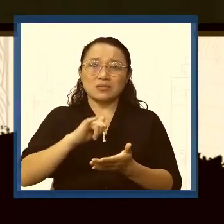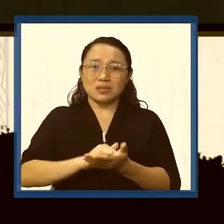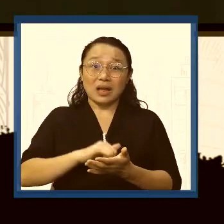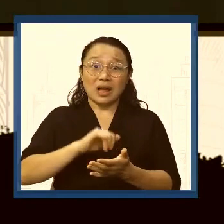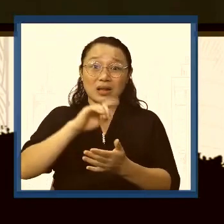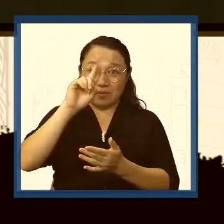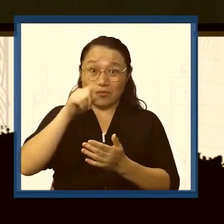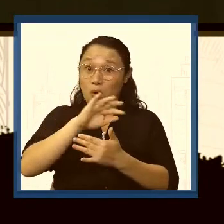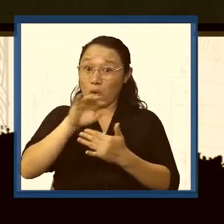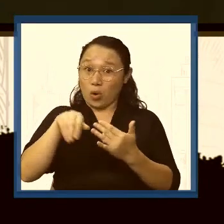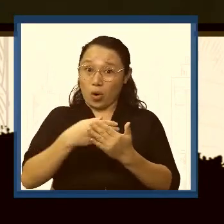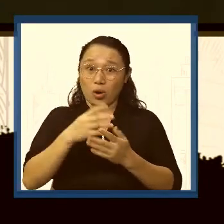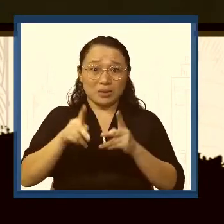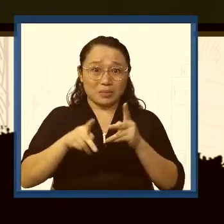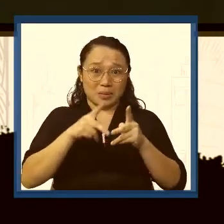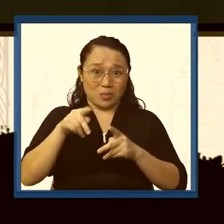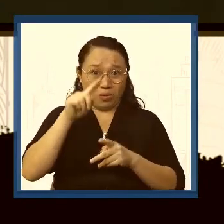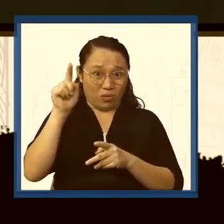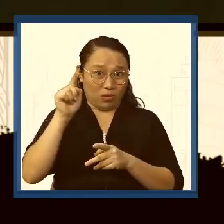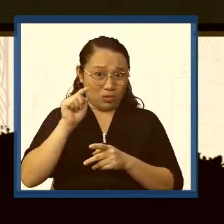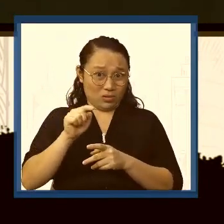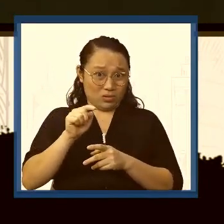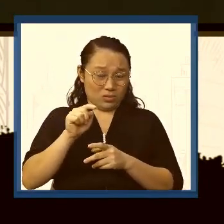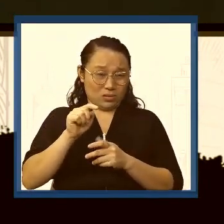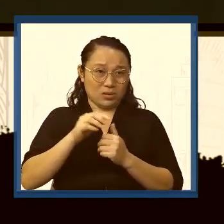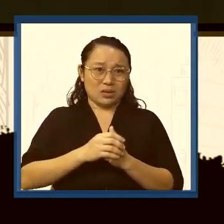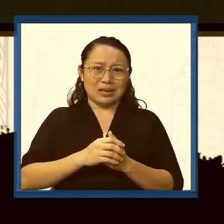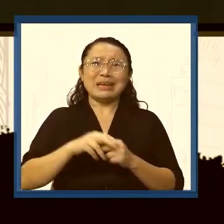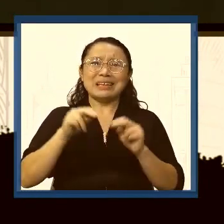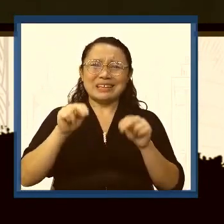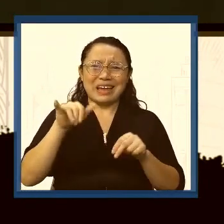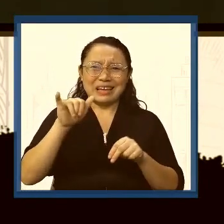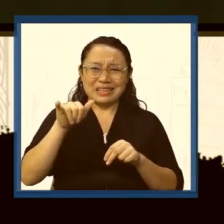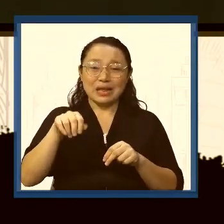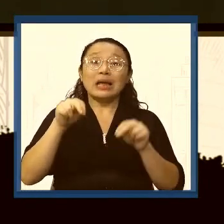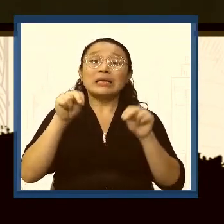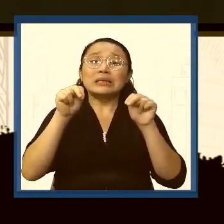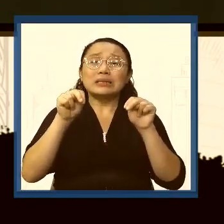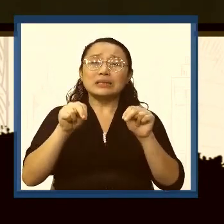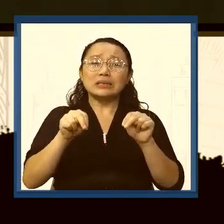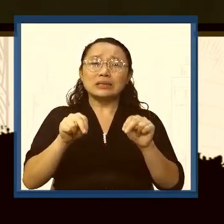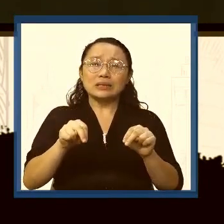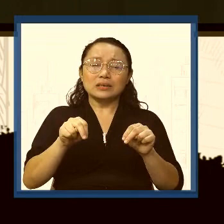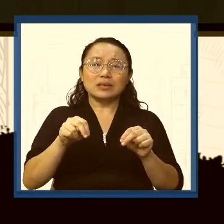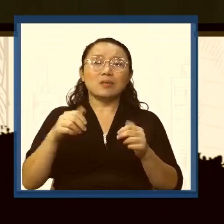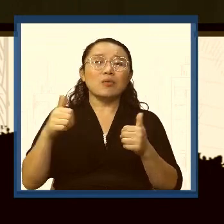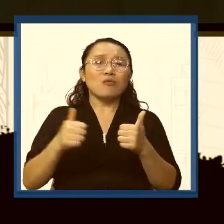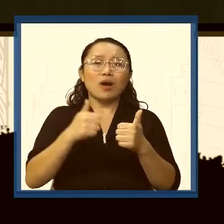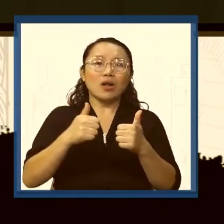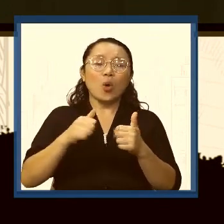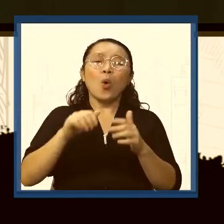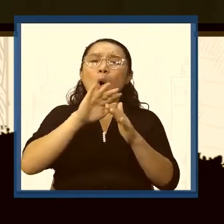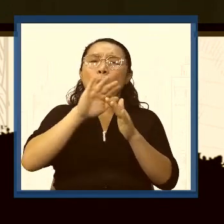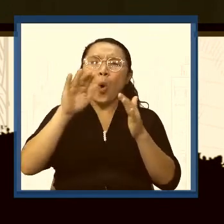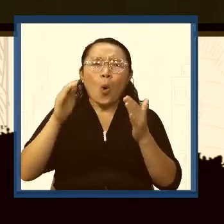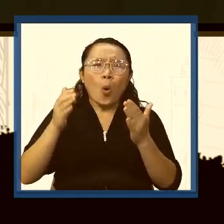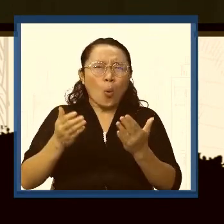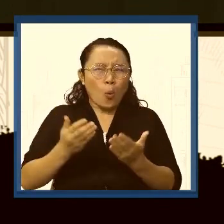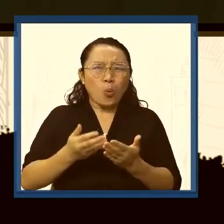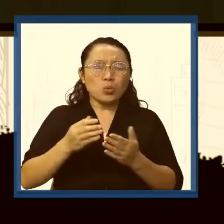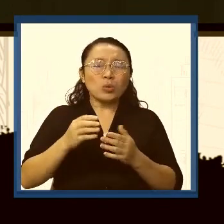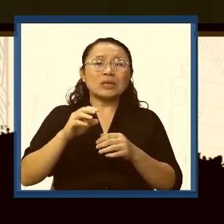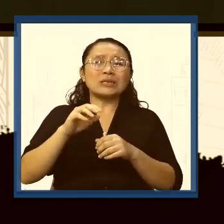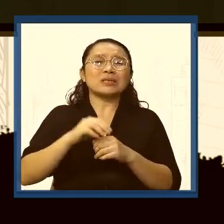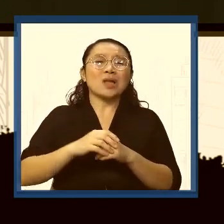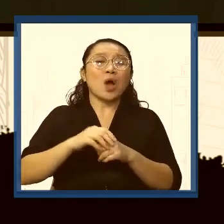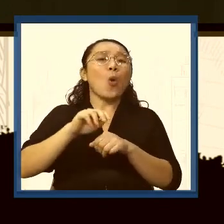tanang katawhan? Yes, kinahanglan nga mutuo ta niini kay ang kasuguan tibuok nga katungdanan sa tao,